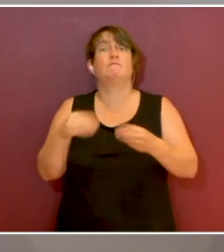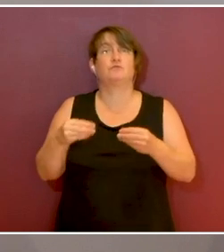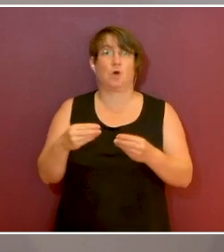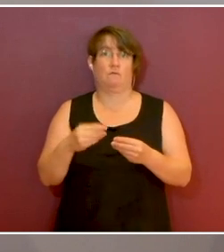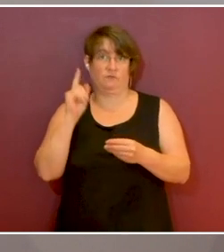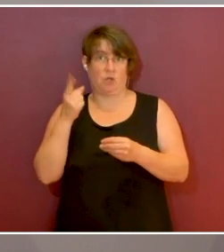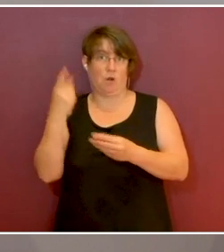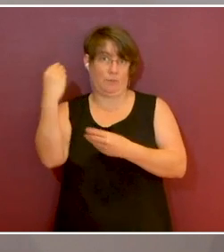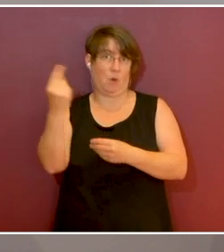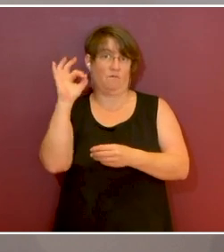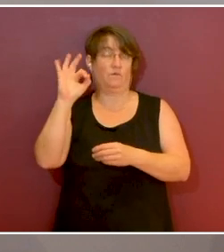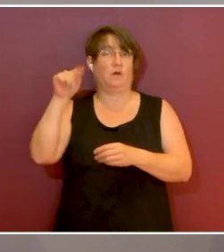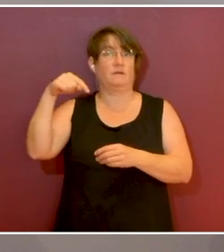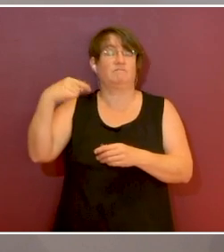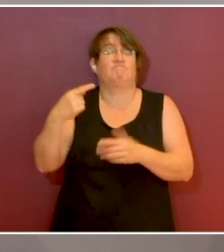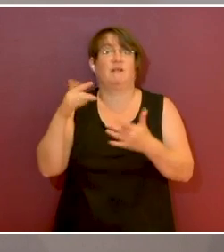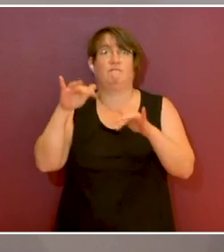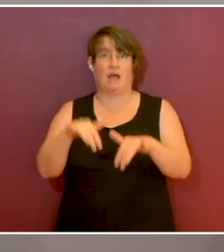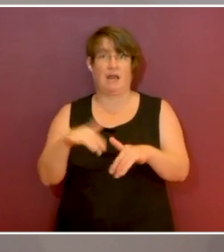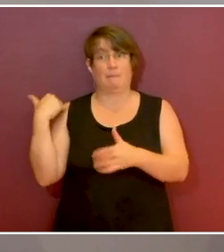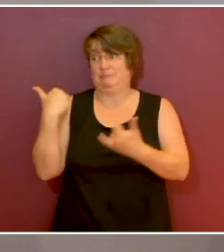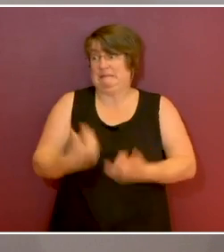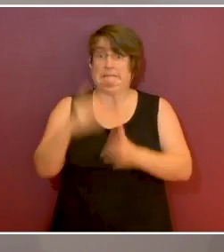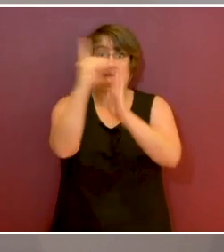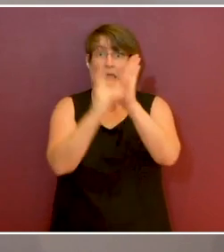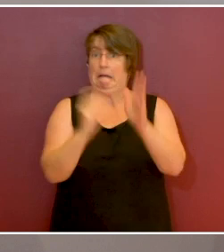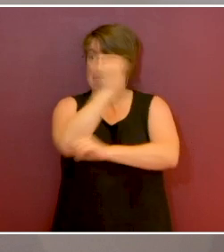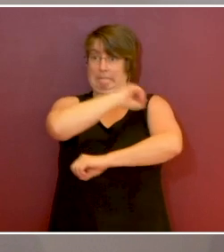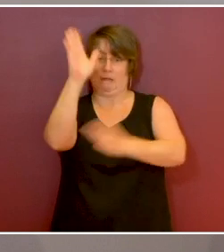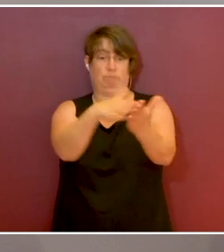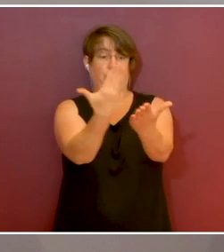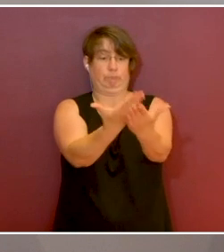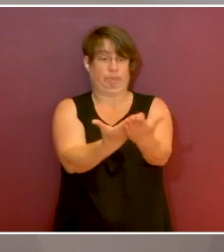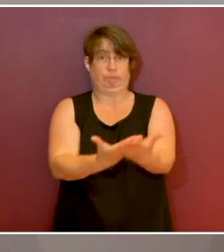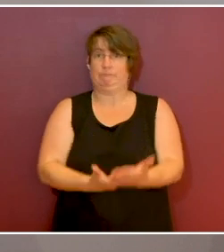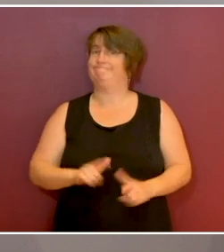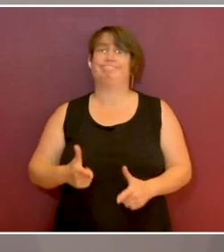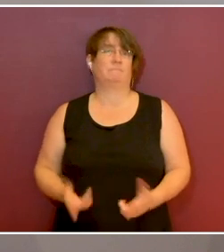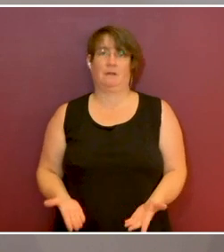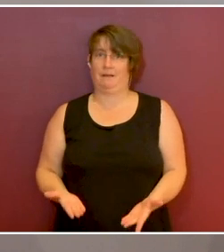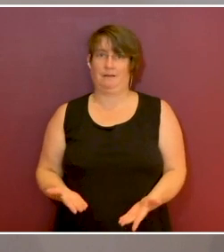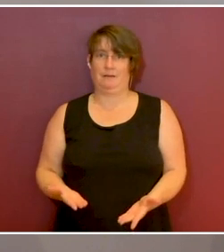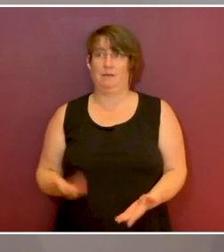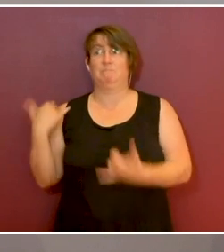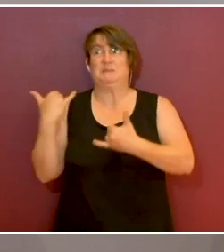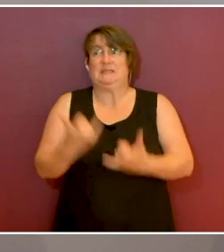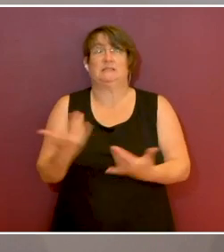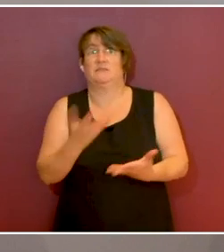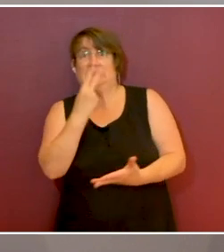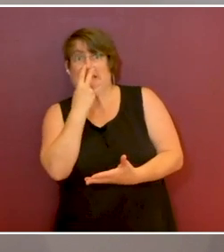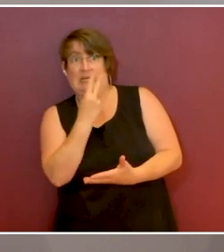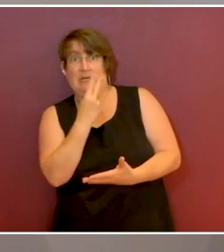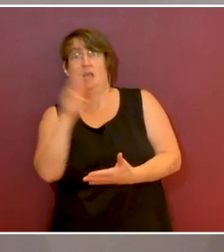klare Datenlage. Und alles, was wir sehen, ist, dass wer die Zweitimpfung hat, doch